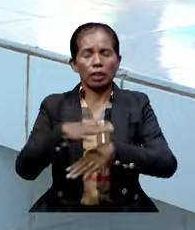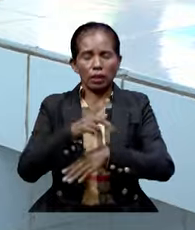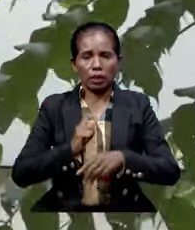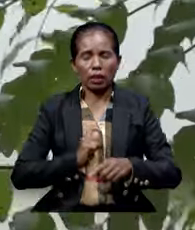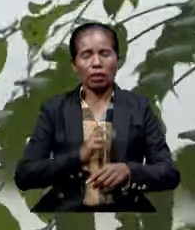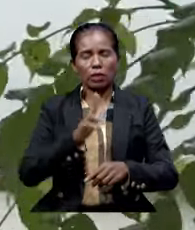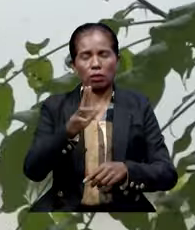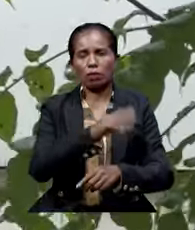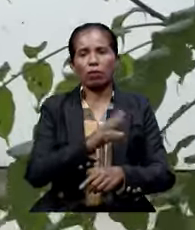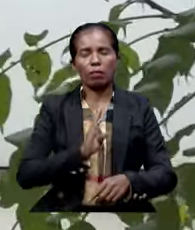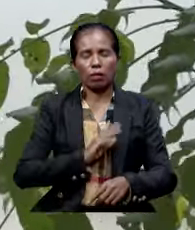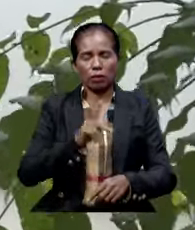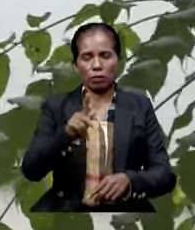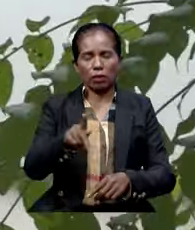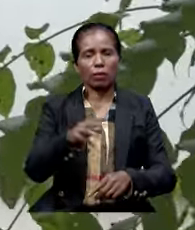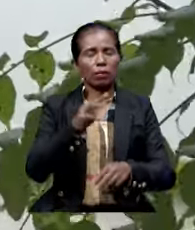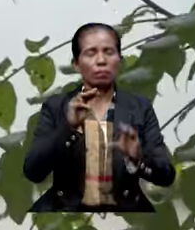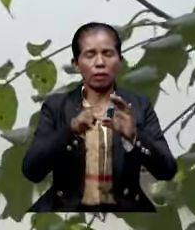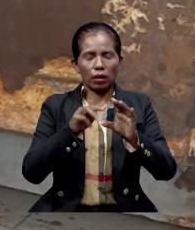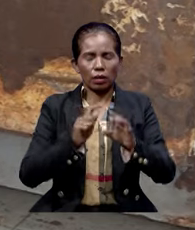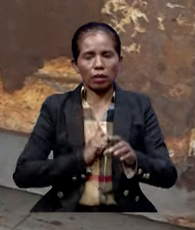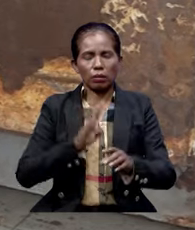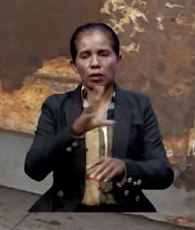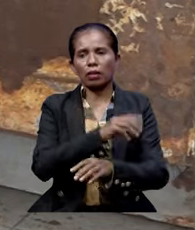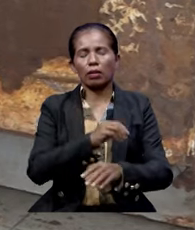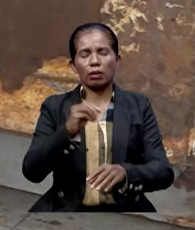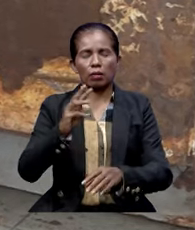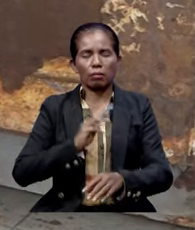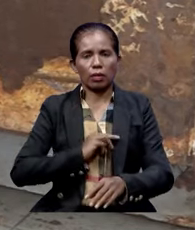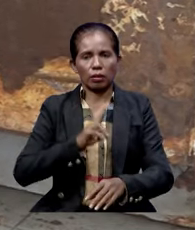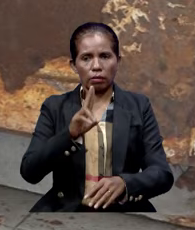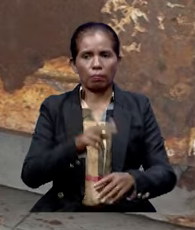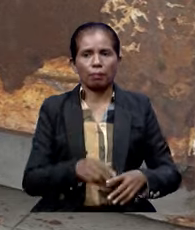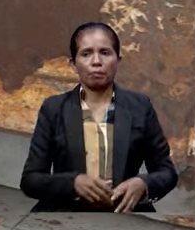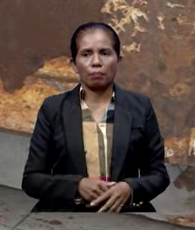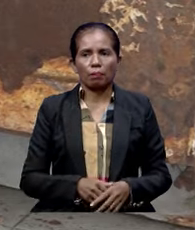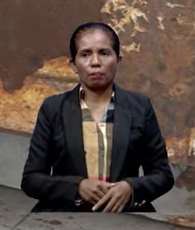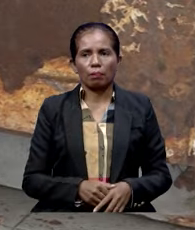sitolu no bebonu ba mercado taibesi no Manlewana. Felice Fonseca, bem-vindo Ximenes, Ziemen.